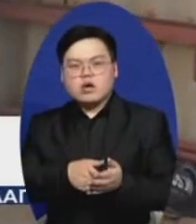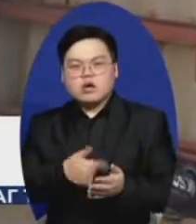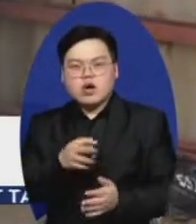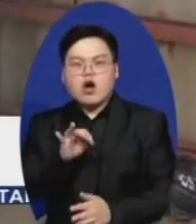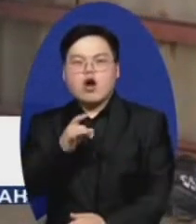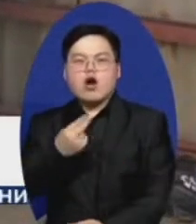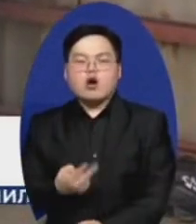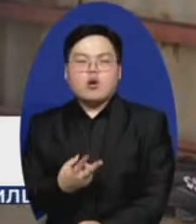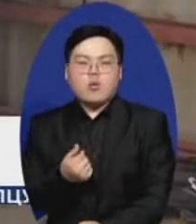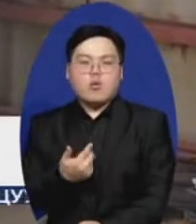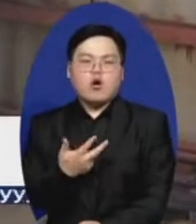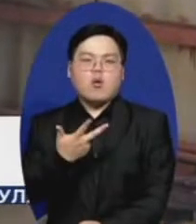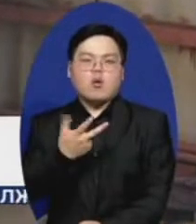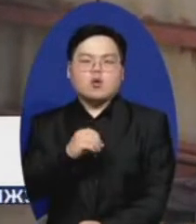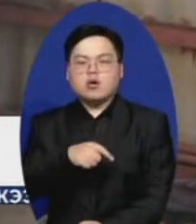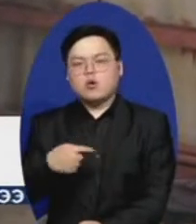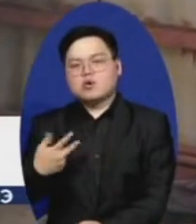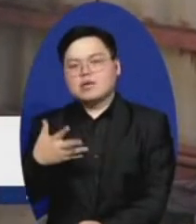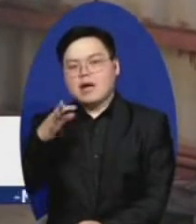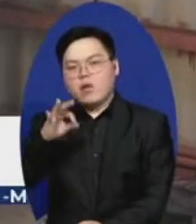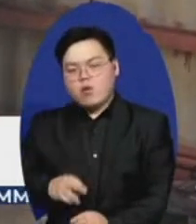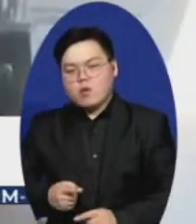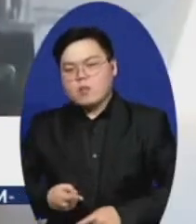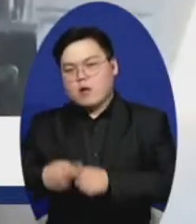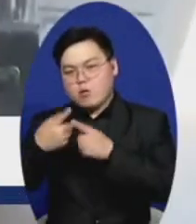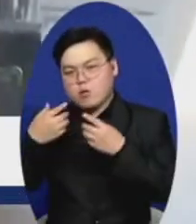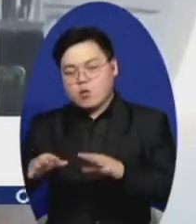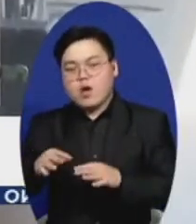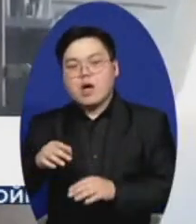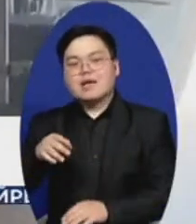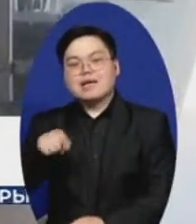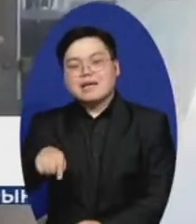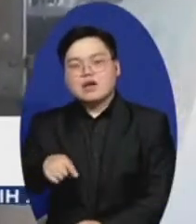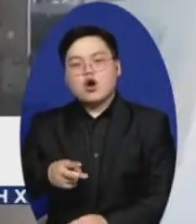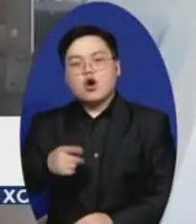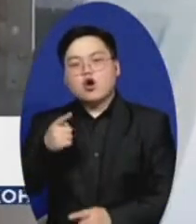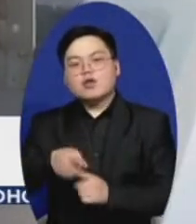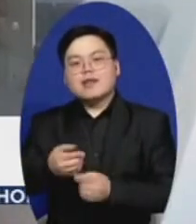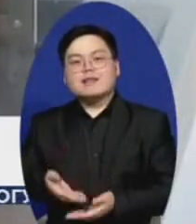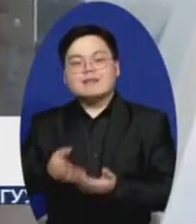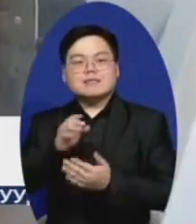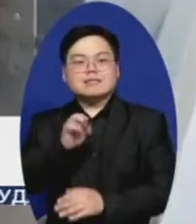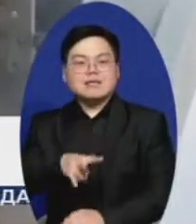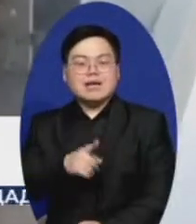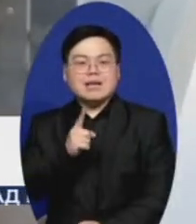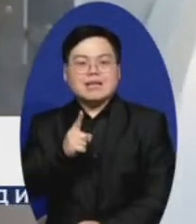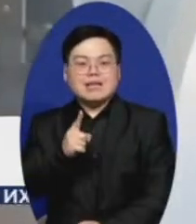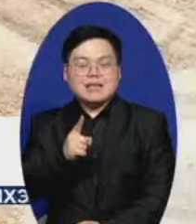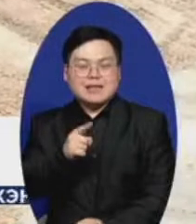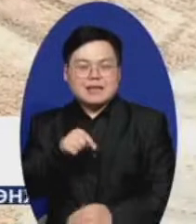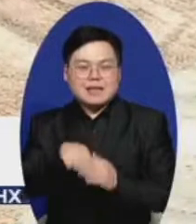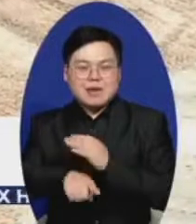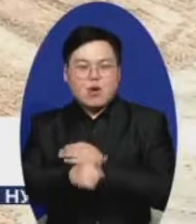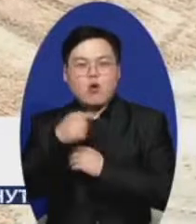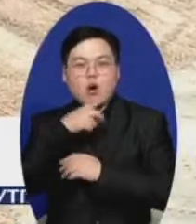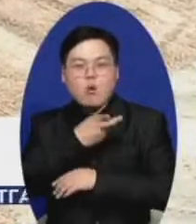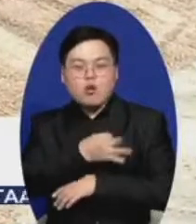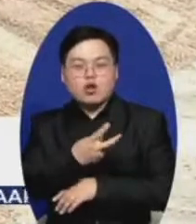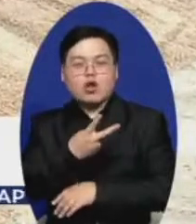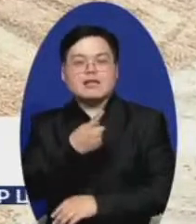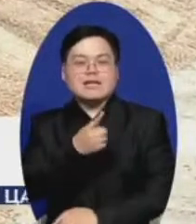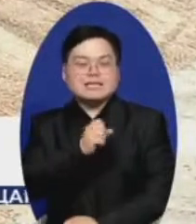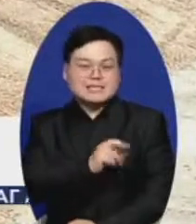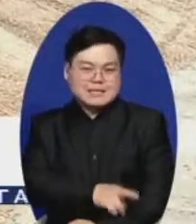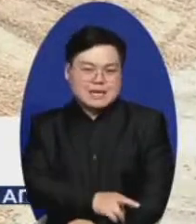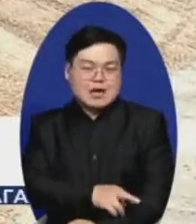орцын мөн 30-35% өссөн. Тэгвэл энэ жил хөдөө аж ахуйг дэмжих санд 1-р ангиллын улаан буудай 1 тонн нь 1 сая төгрөг,